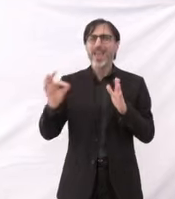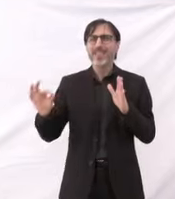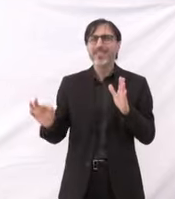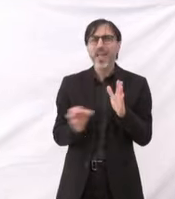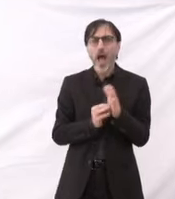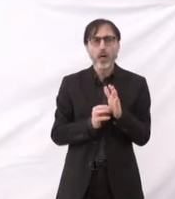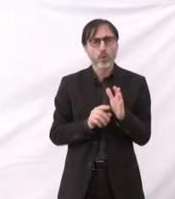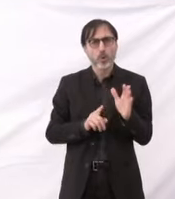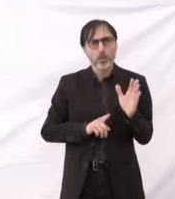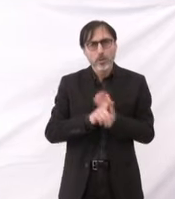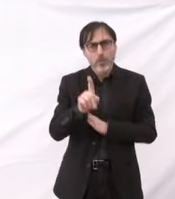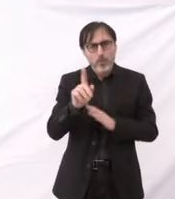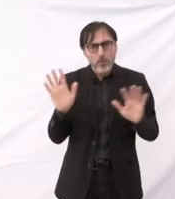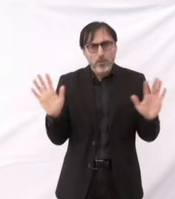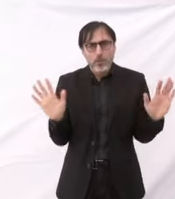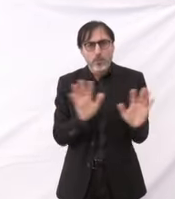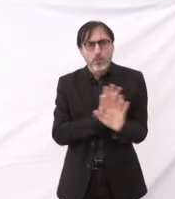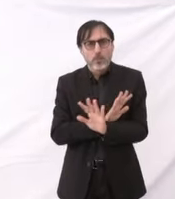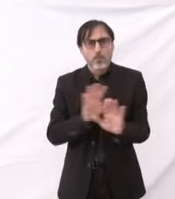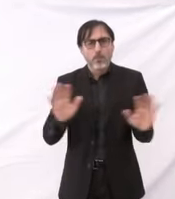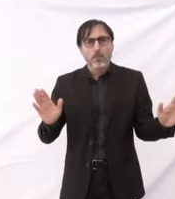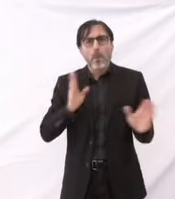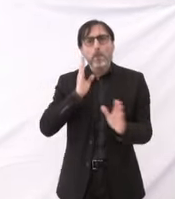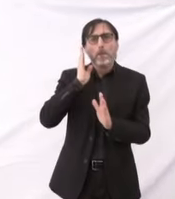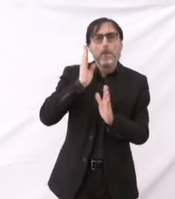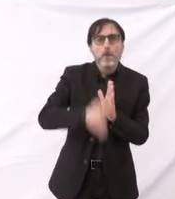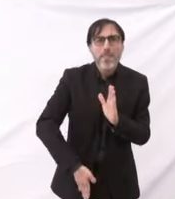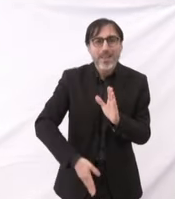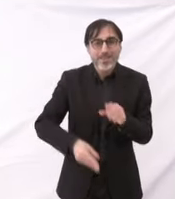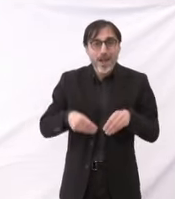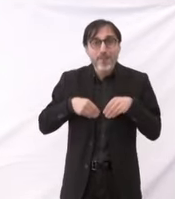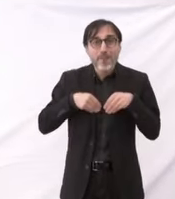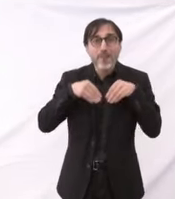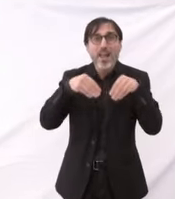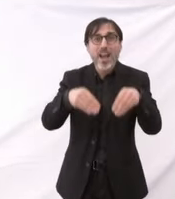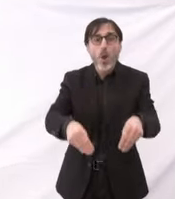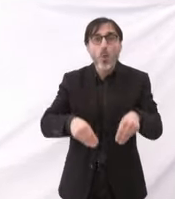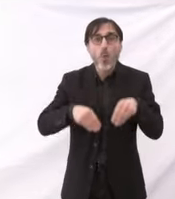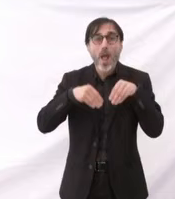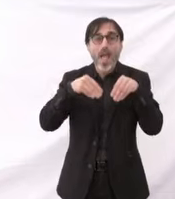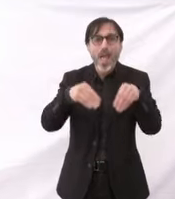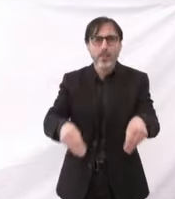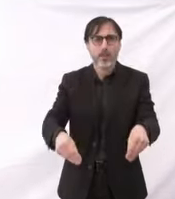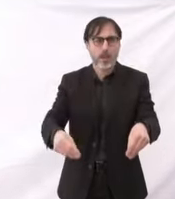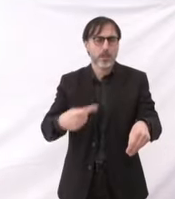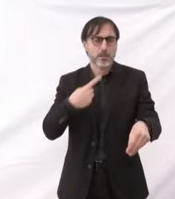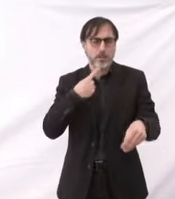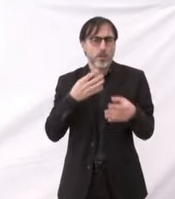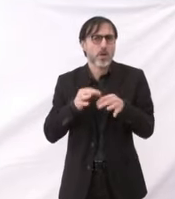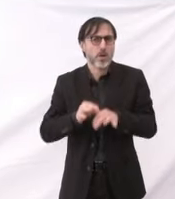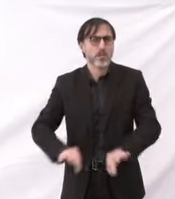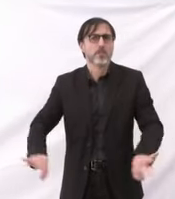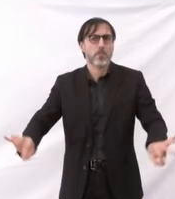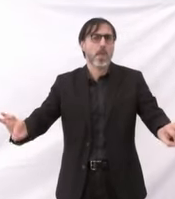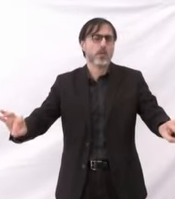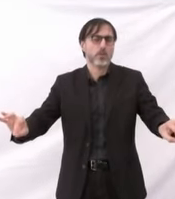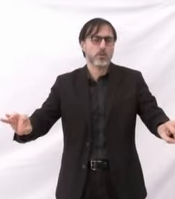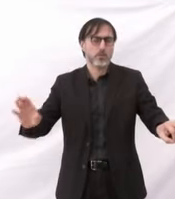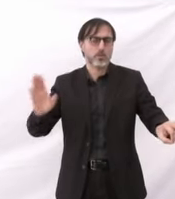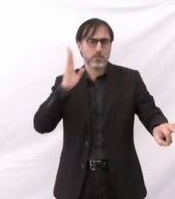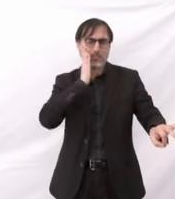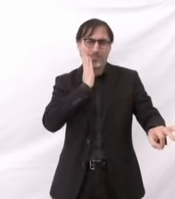esce sconcertante, che la metà di quelli che frequentano, e lo dico con grande rispetto, vi